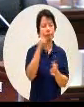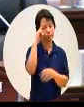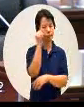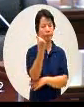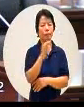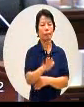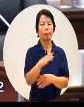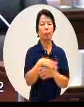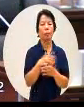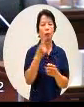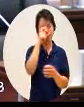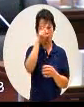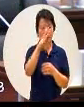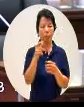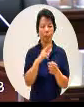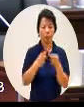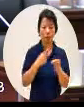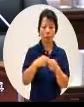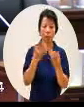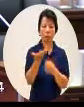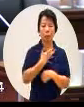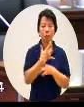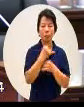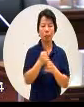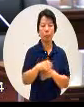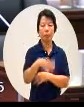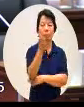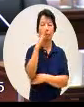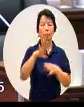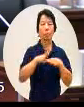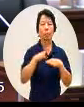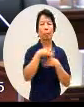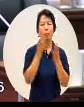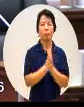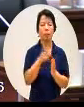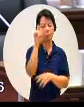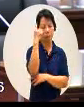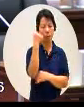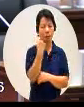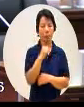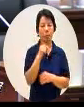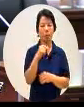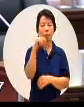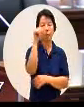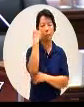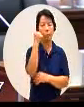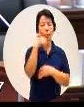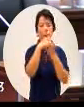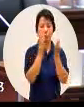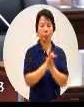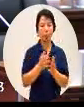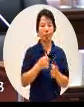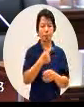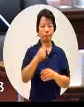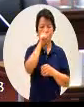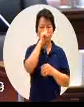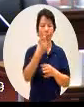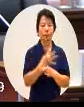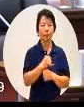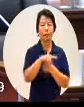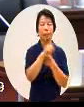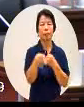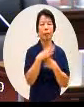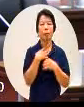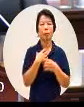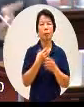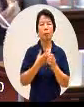這兩年呢是我們政治人物呢做有意義最好的時間昨年齁八月三十號簽約我